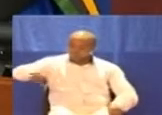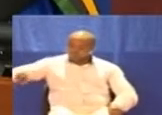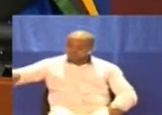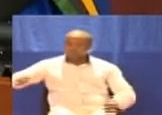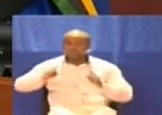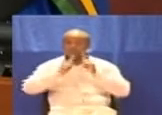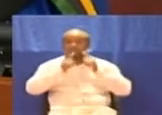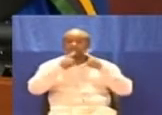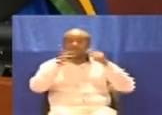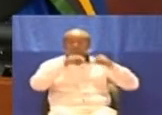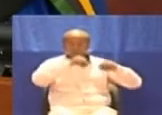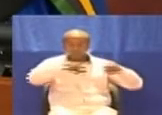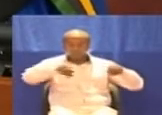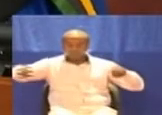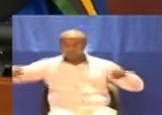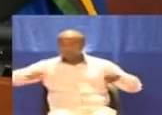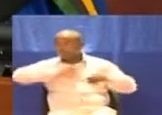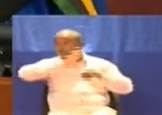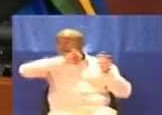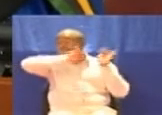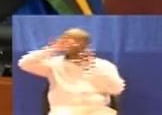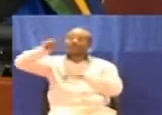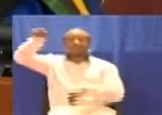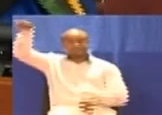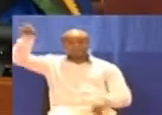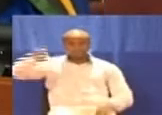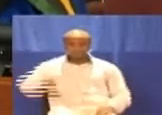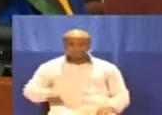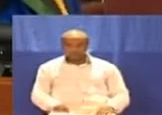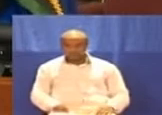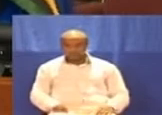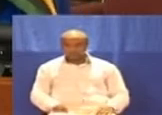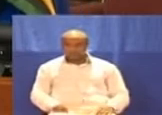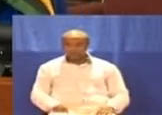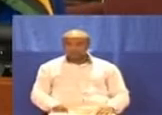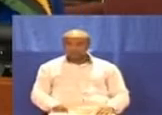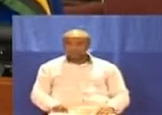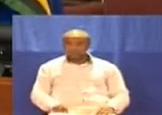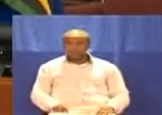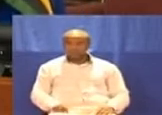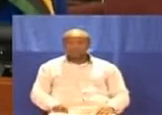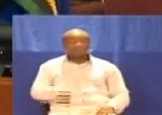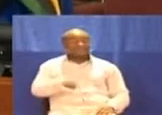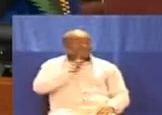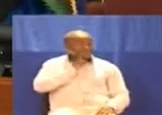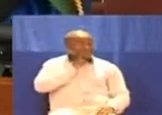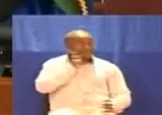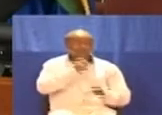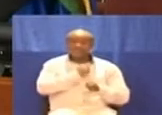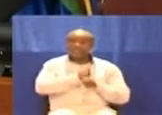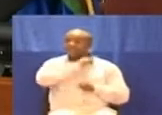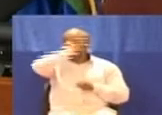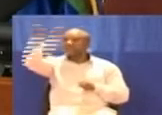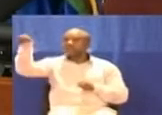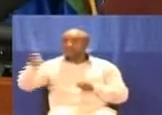Kwa hiyo tufike wote, na katibu wa bunge, watumishi wa bunge wote pia, kila mtumishi